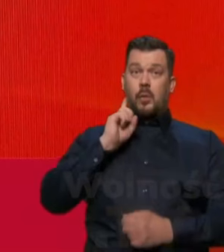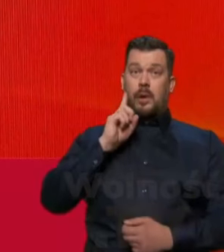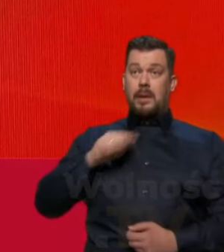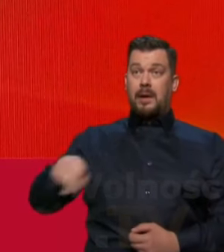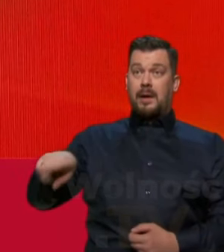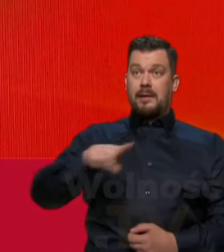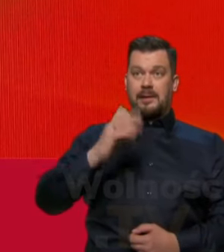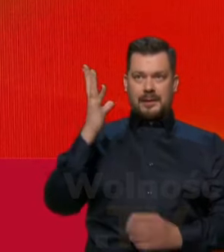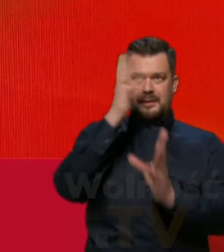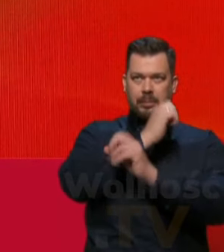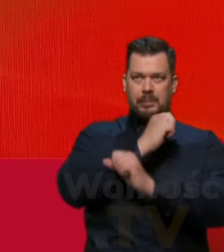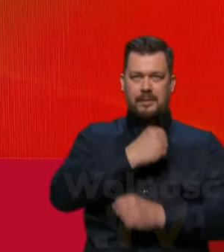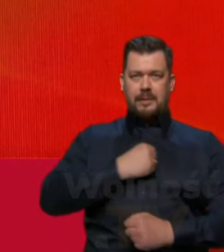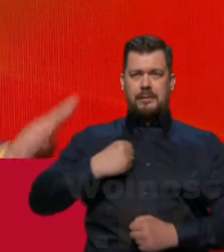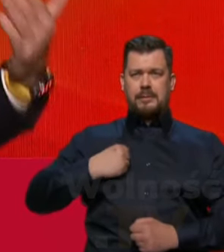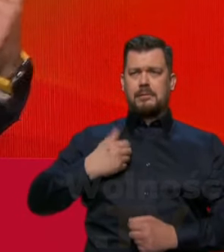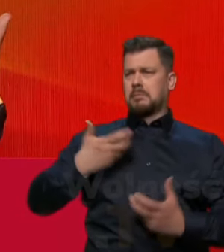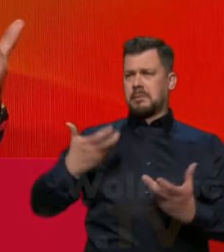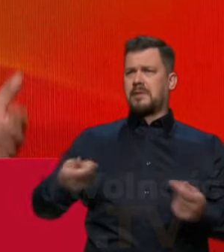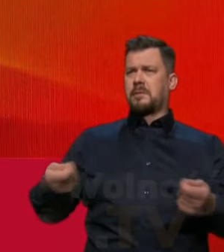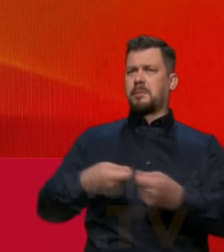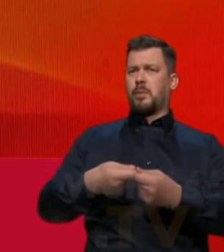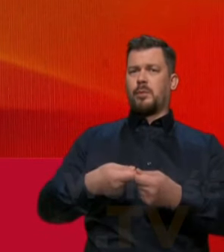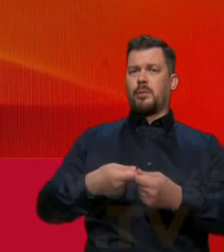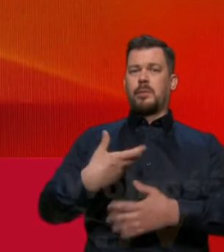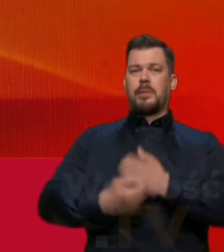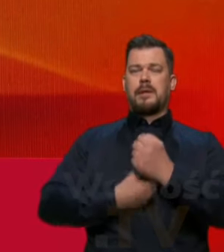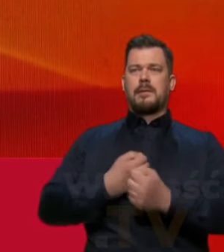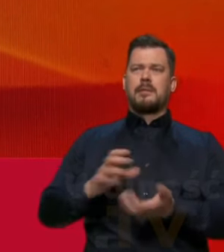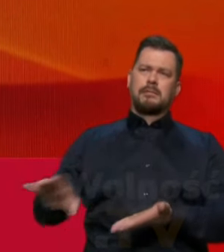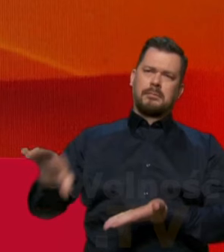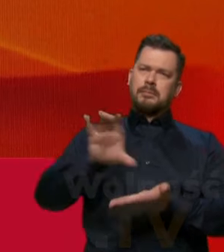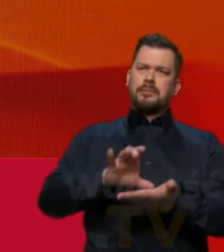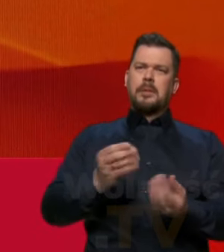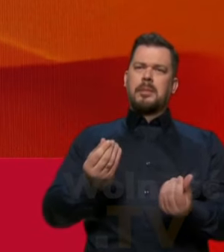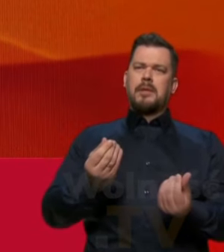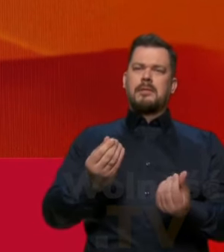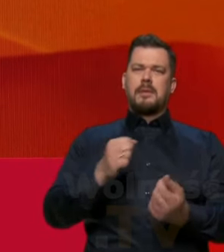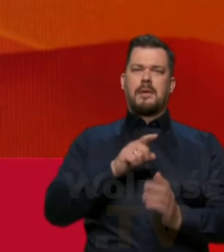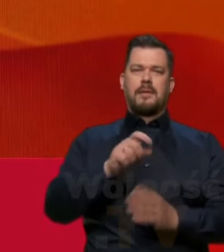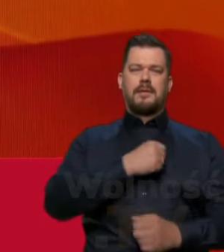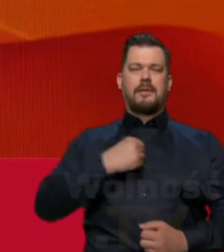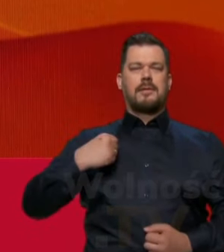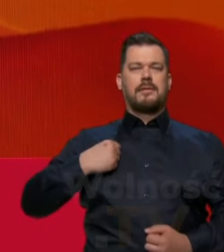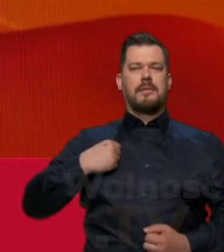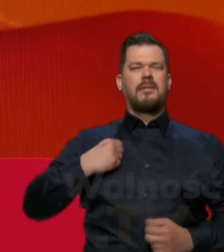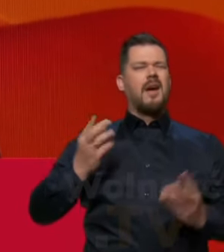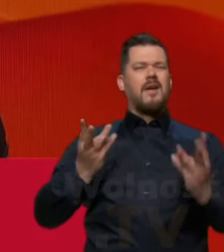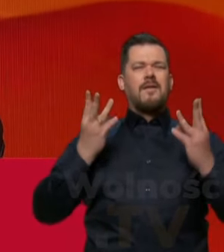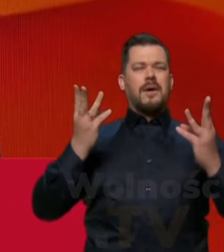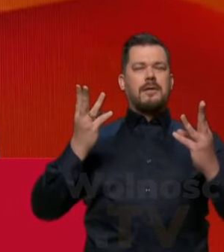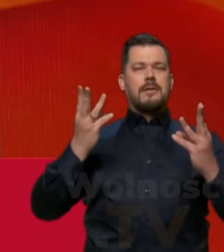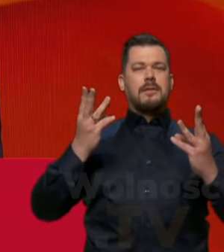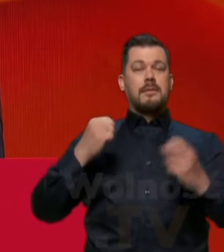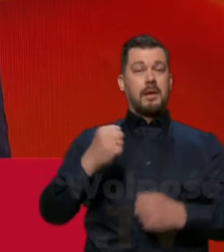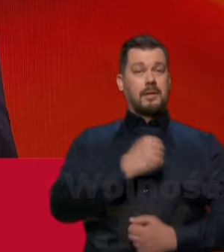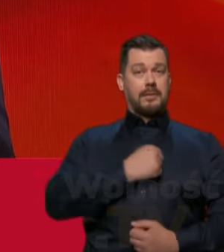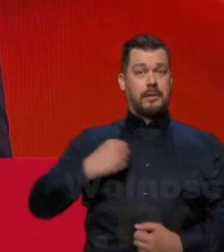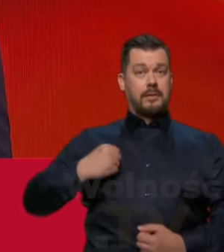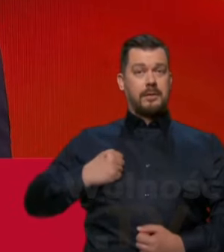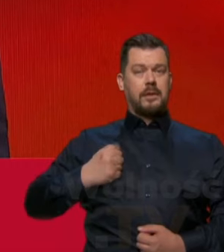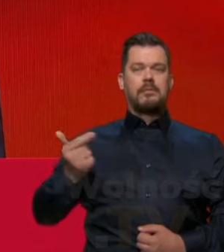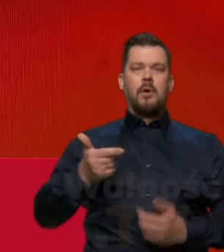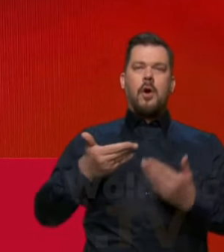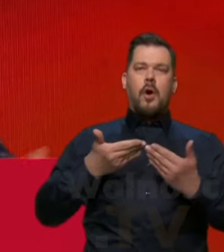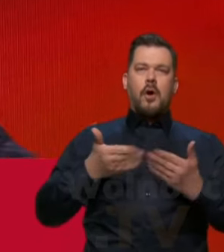zapomnicie o Warszawie, to również z wami, na przykład, żeby pozyskiwać pieniądze dla Warszawy. Natomiast dla mnie ważne jest jedno. Warszawa musi być